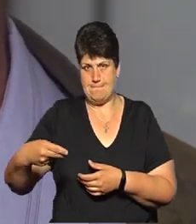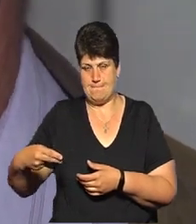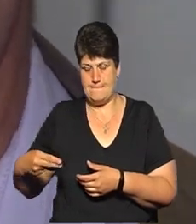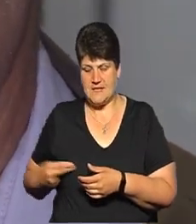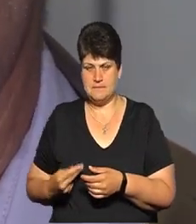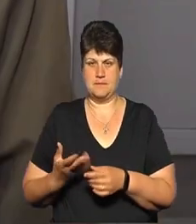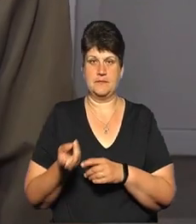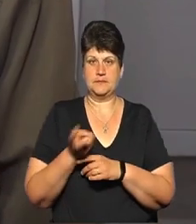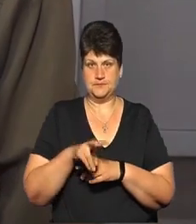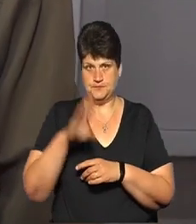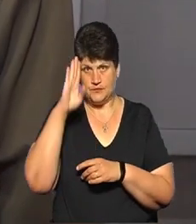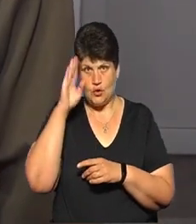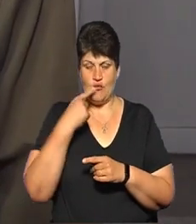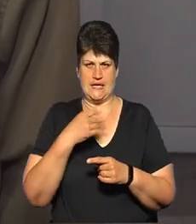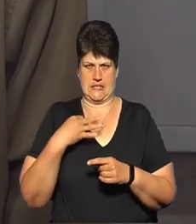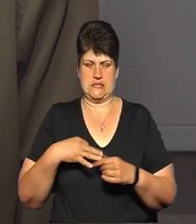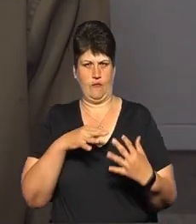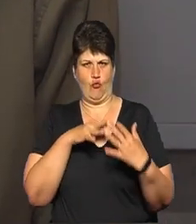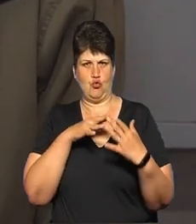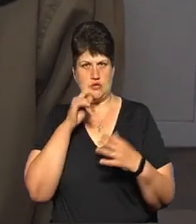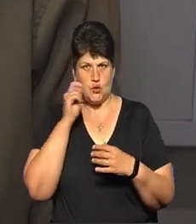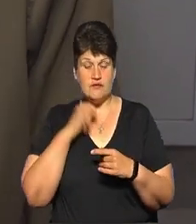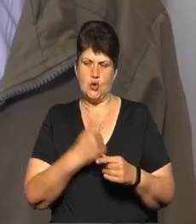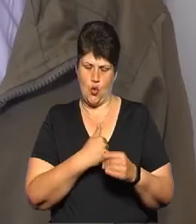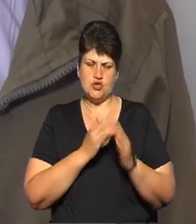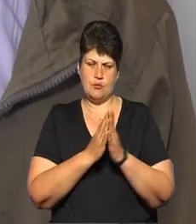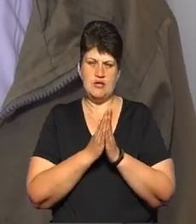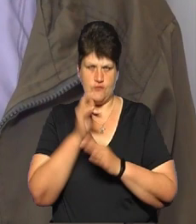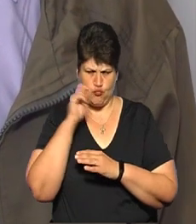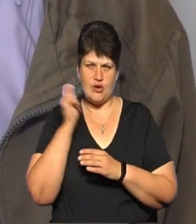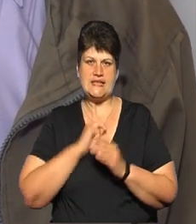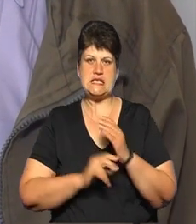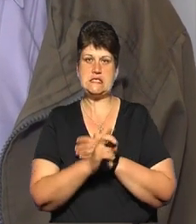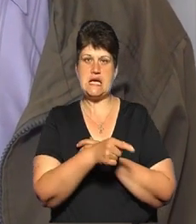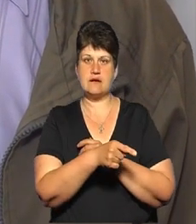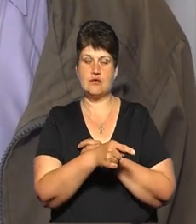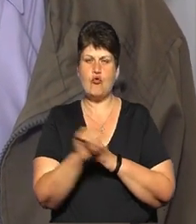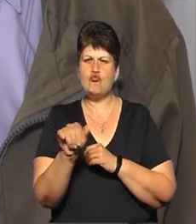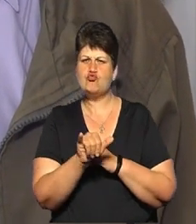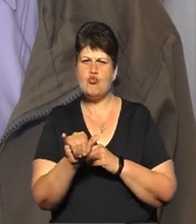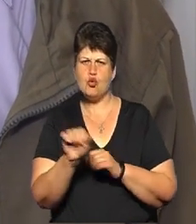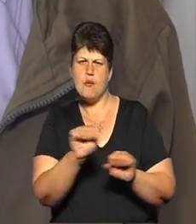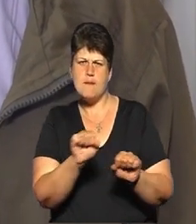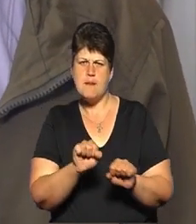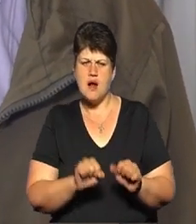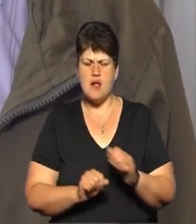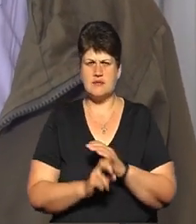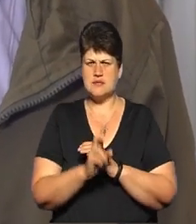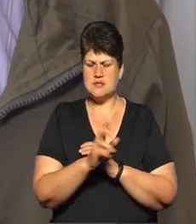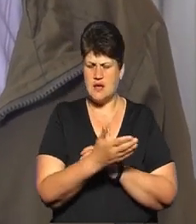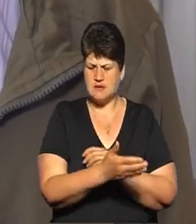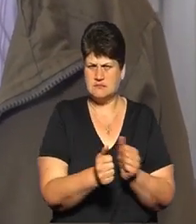каже, його син воює за Україну, а він хоче молитися в українській церкві. Ми в суботу прибирали коло церкви. Я мав